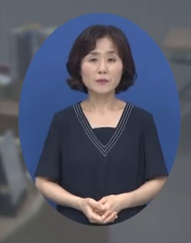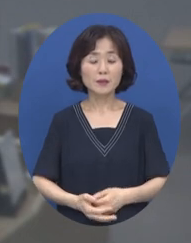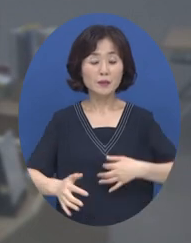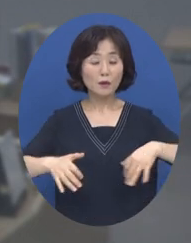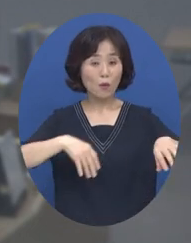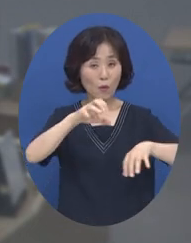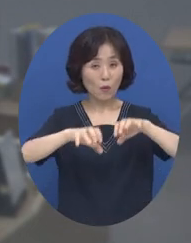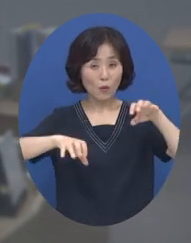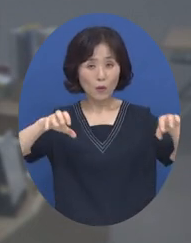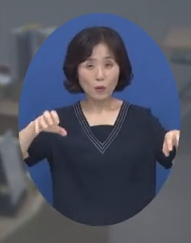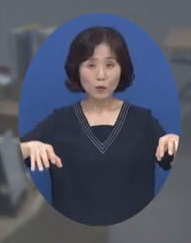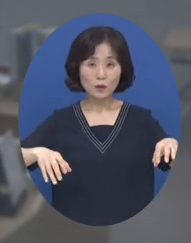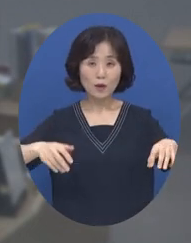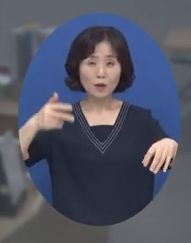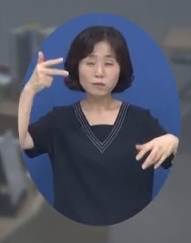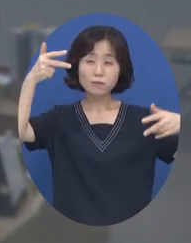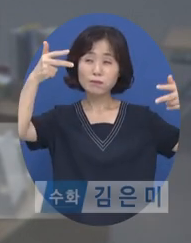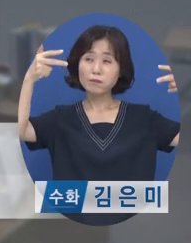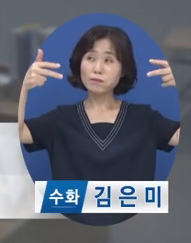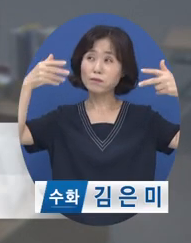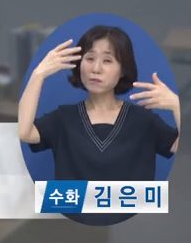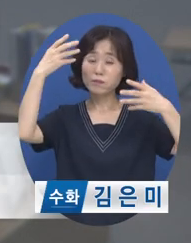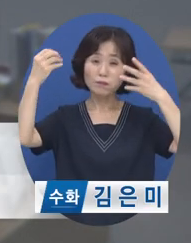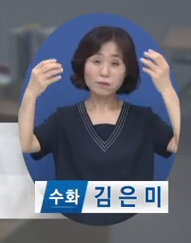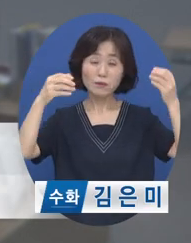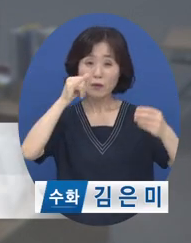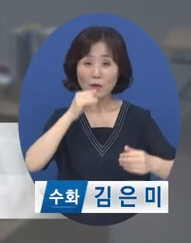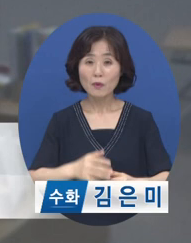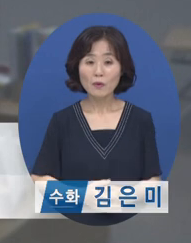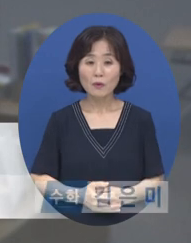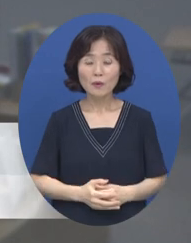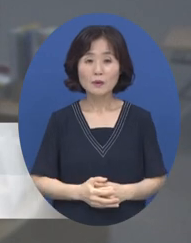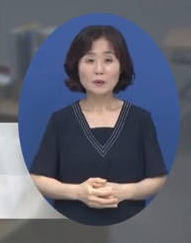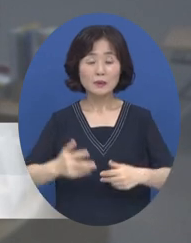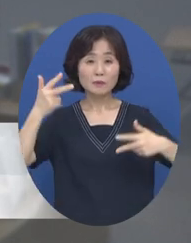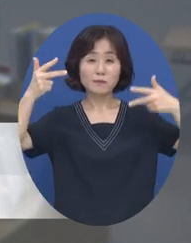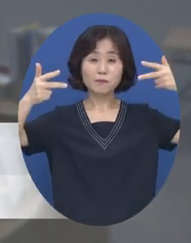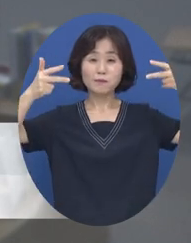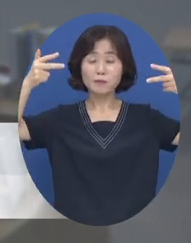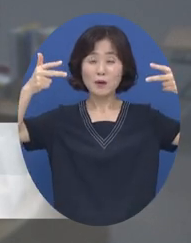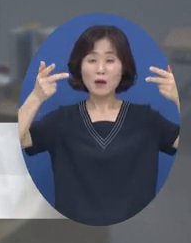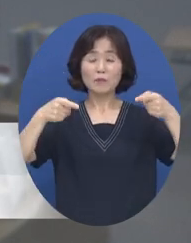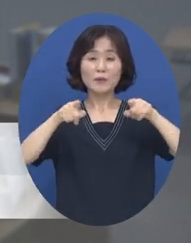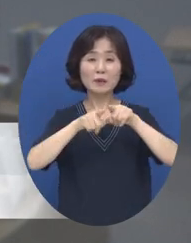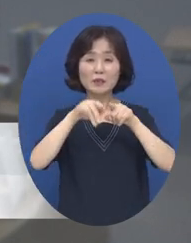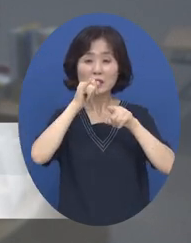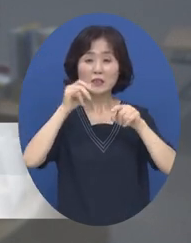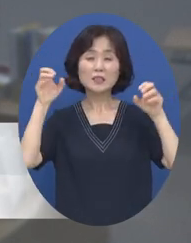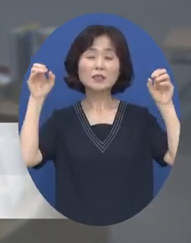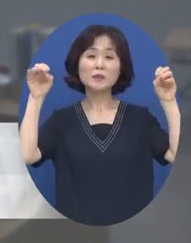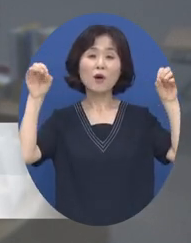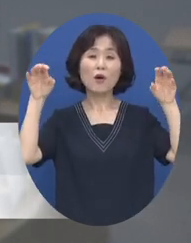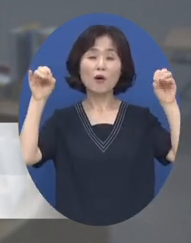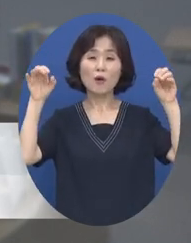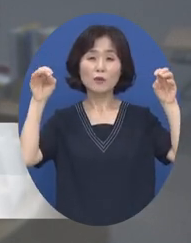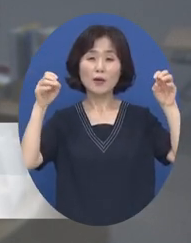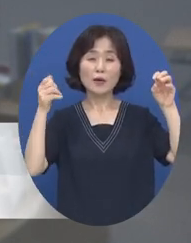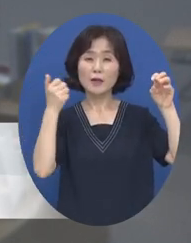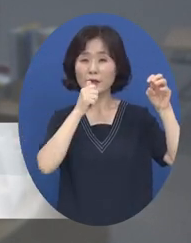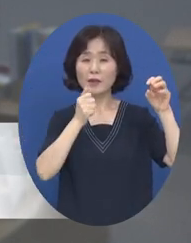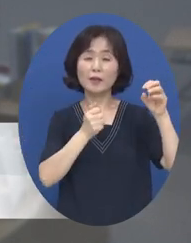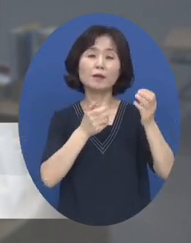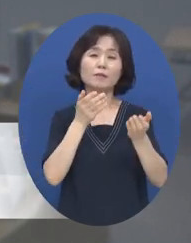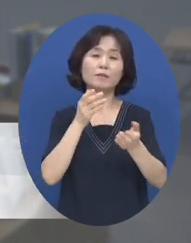길거리 구석구석 어렵지 않게 찾아볼 수 있는 CCTV. 이 CCTV에 설치된 스피커를 통해 안내 방송을 하고